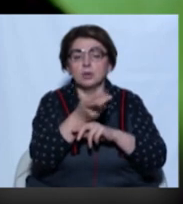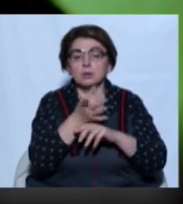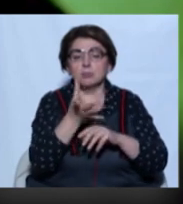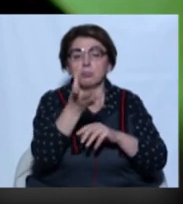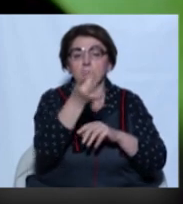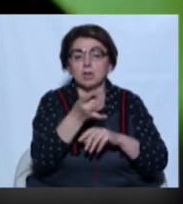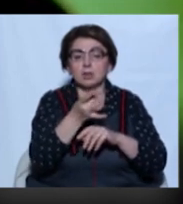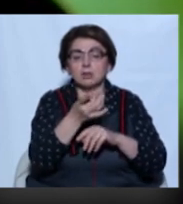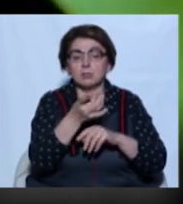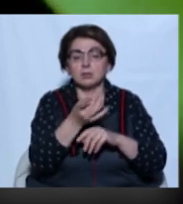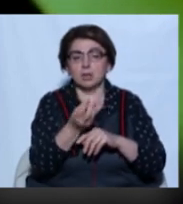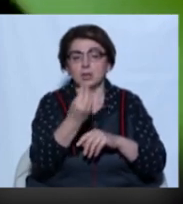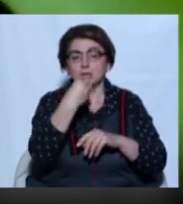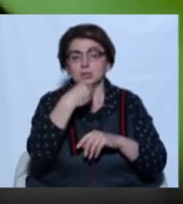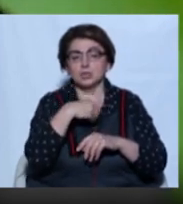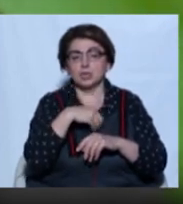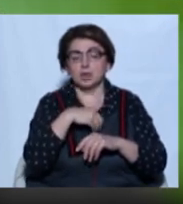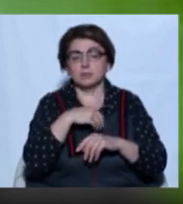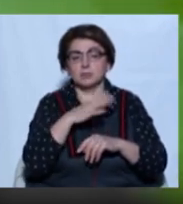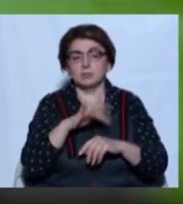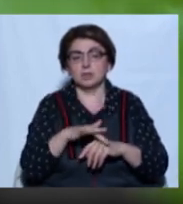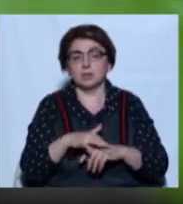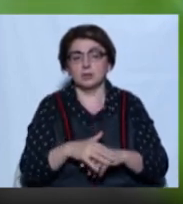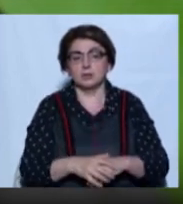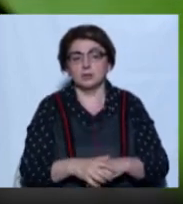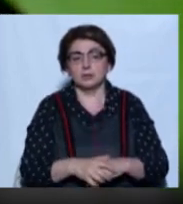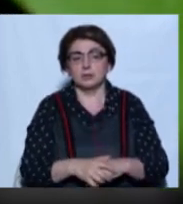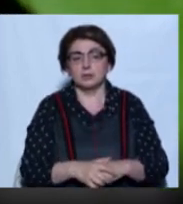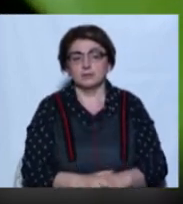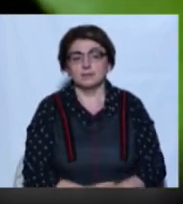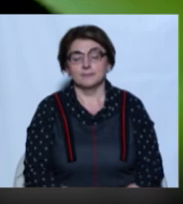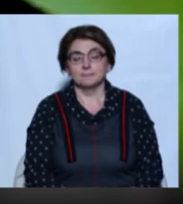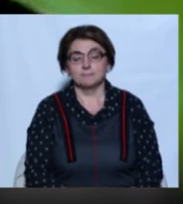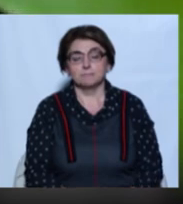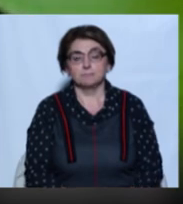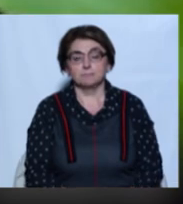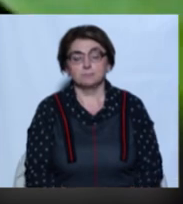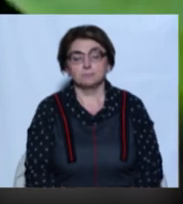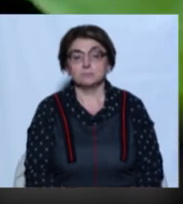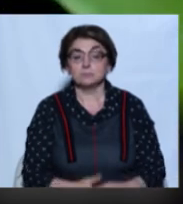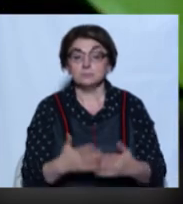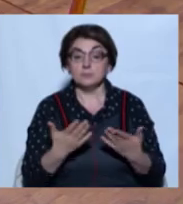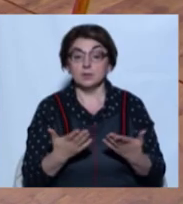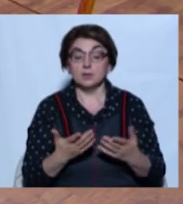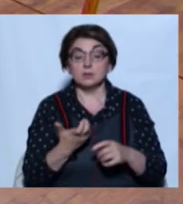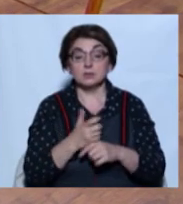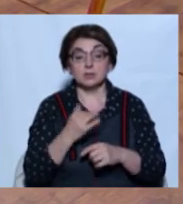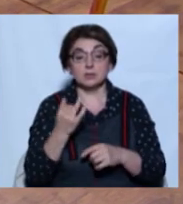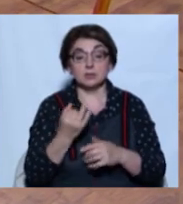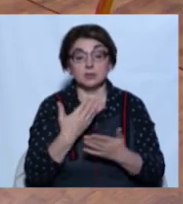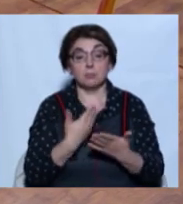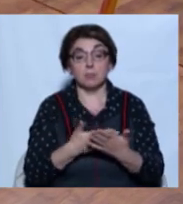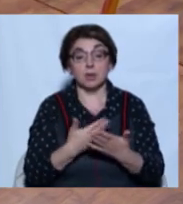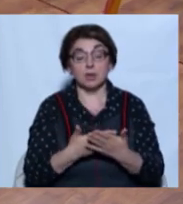ეს მწერი და გაუშვებს პირისაკენ. Ეხლა ძალიან საინტერესოა